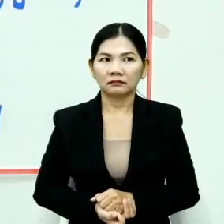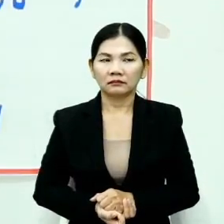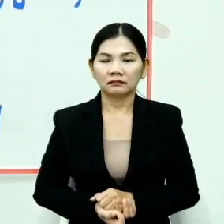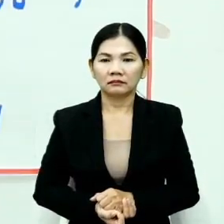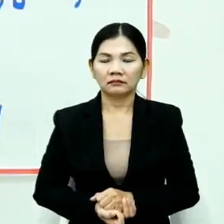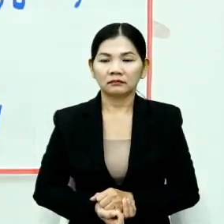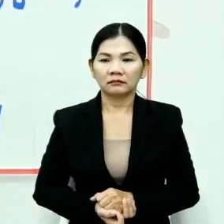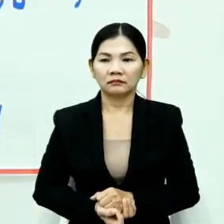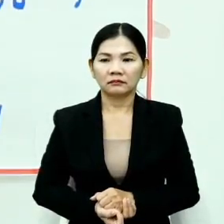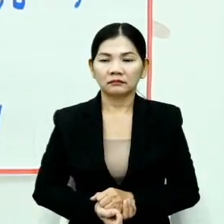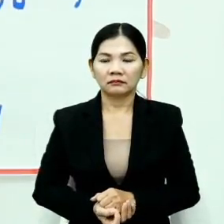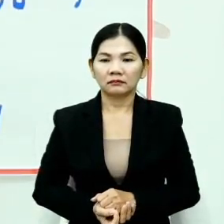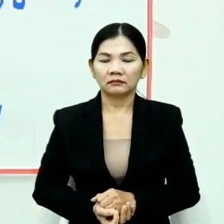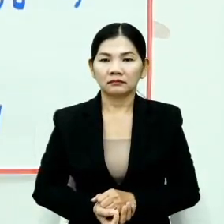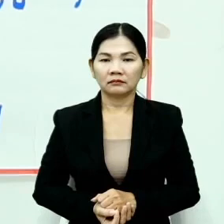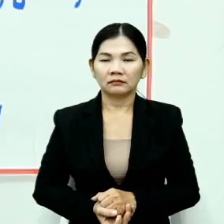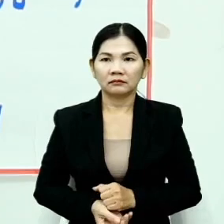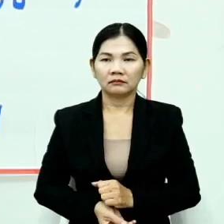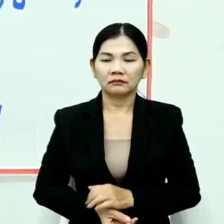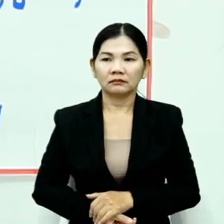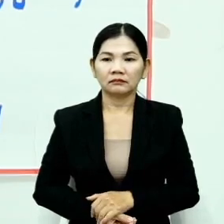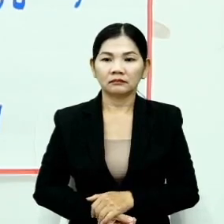ចា